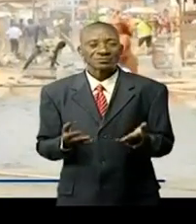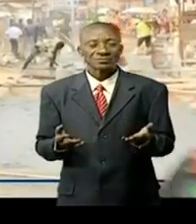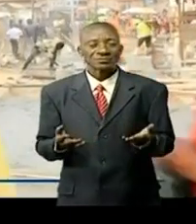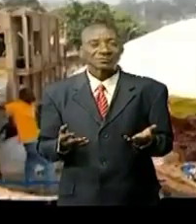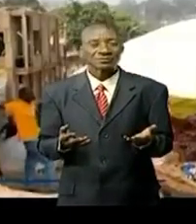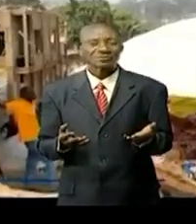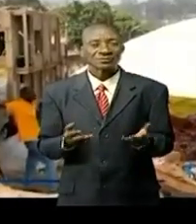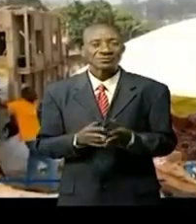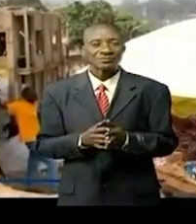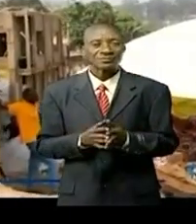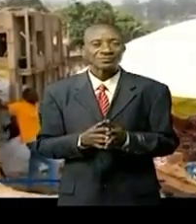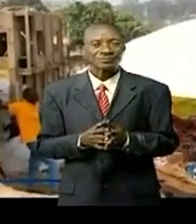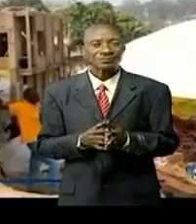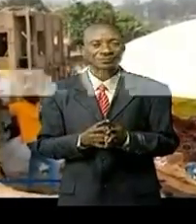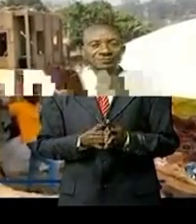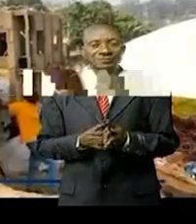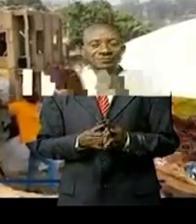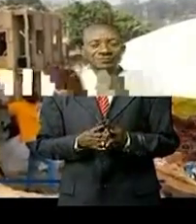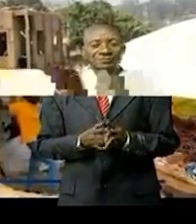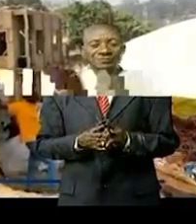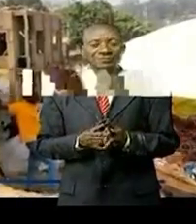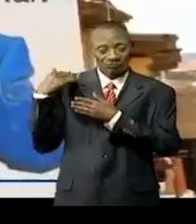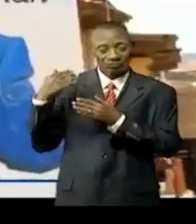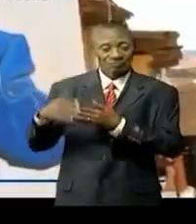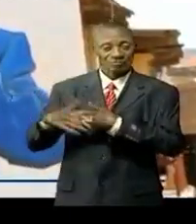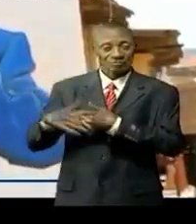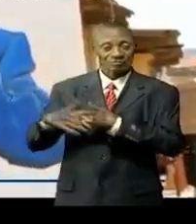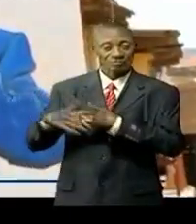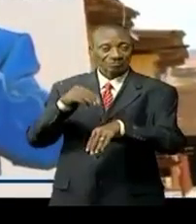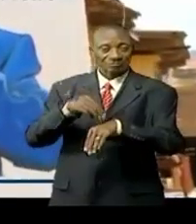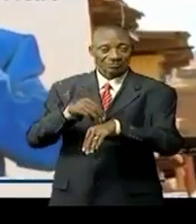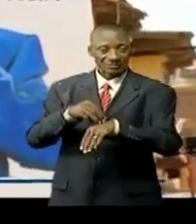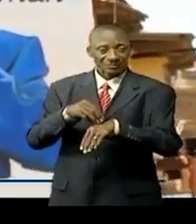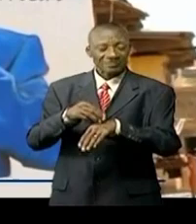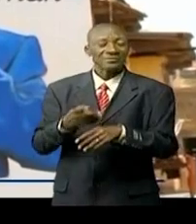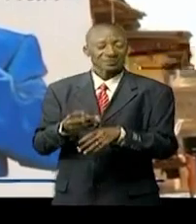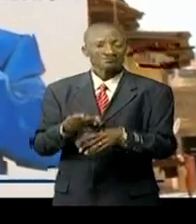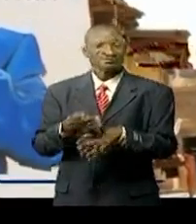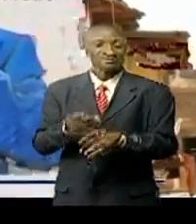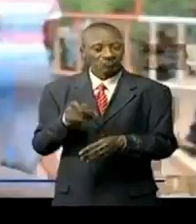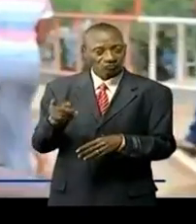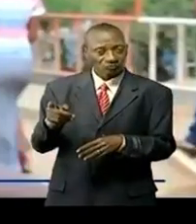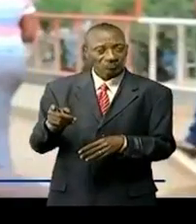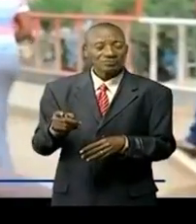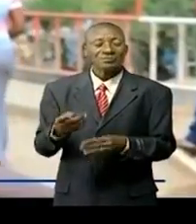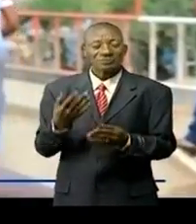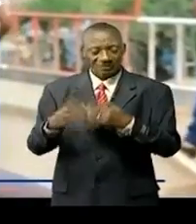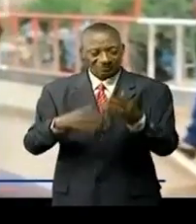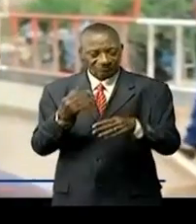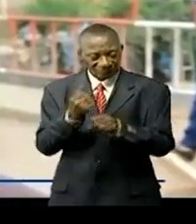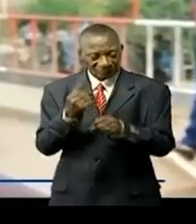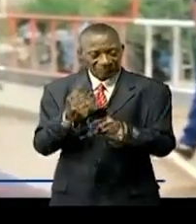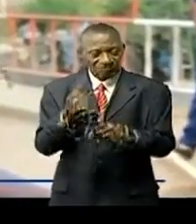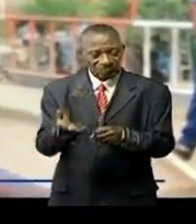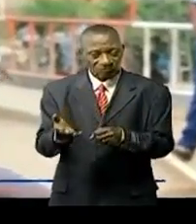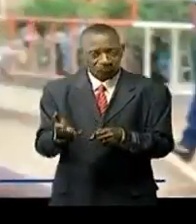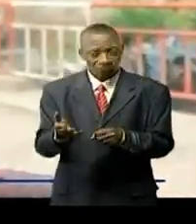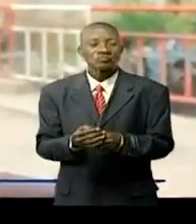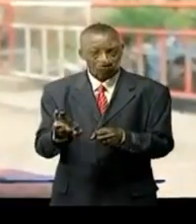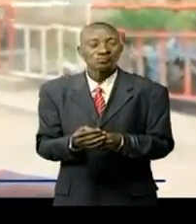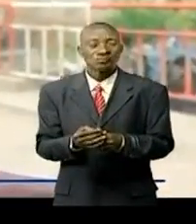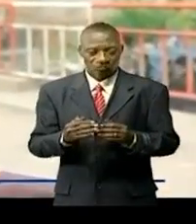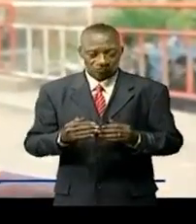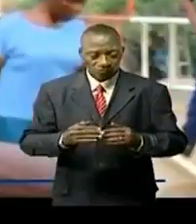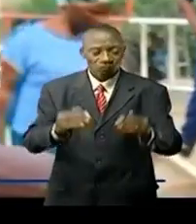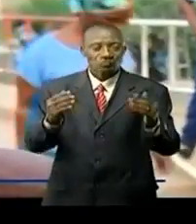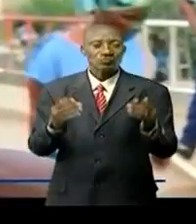pédale. Le maire de la ville est en train d'exécuter beaucoup de travaux de modernisation de la voirie urbaine de Matadi. Mais nous souhaitons que